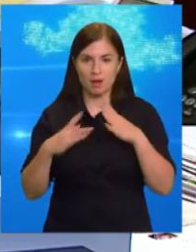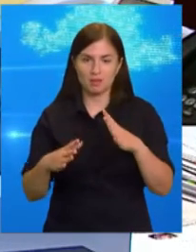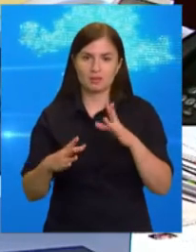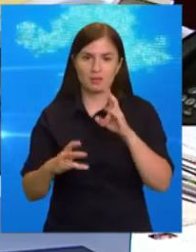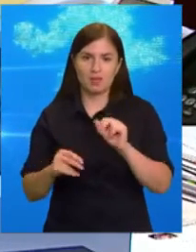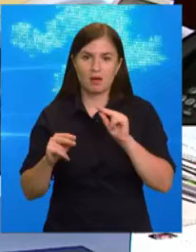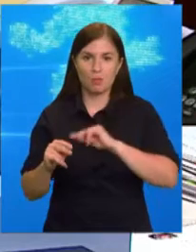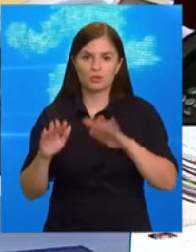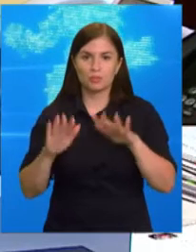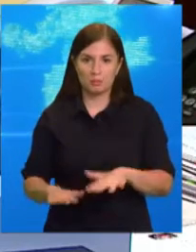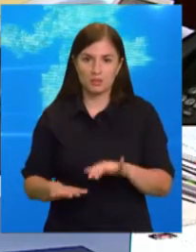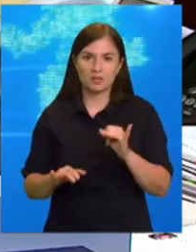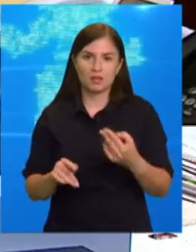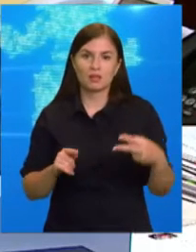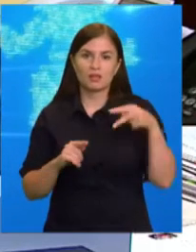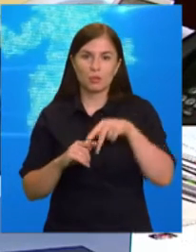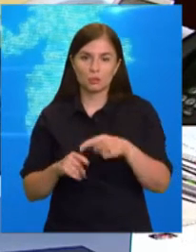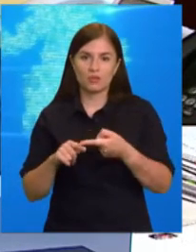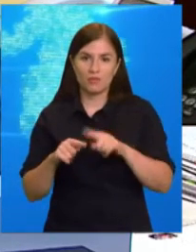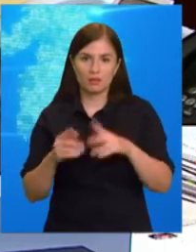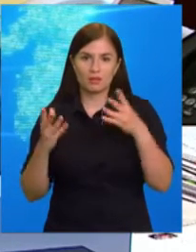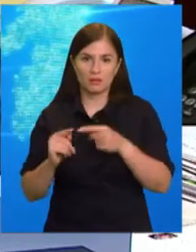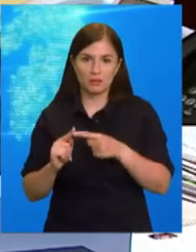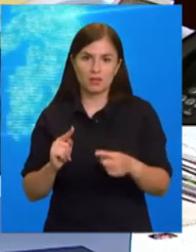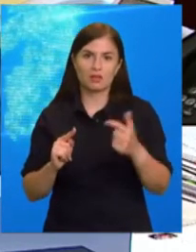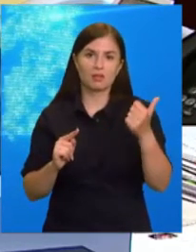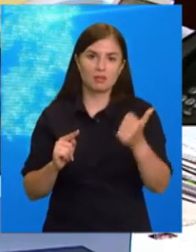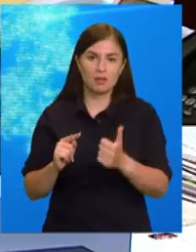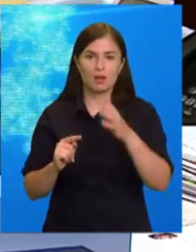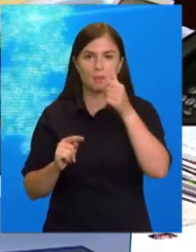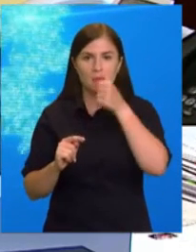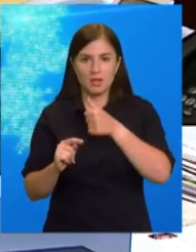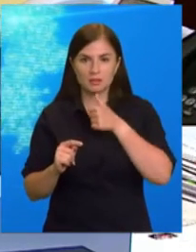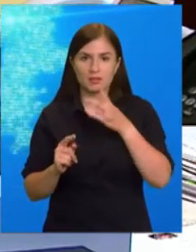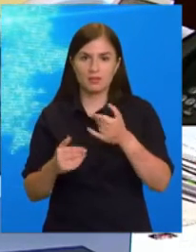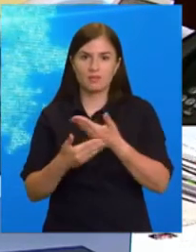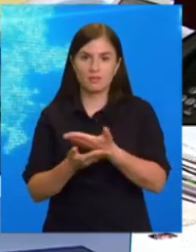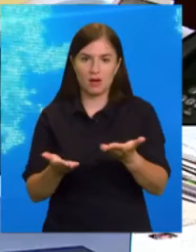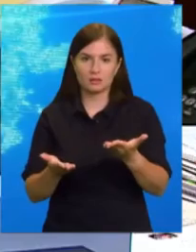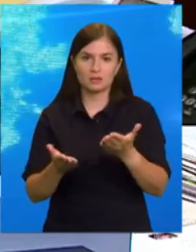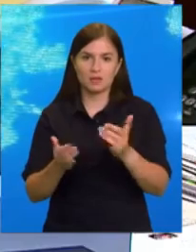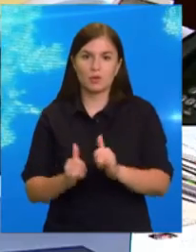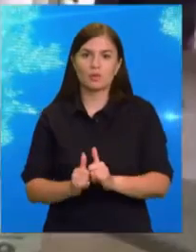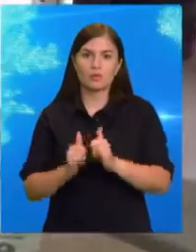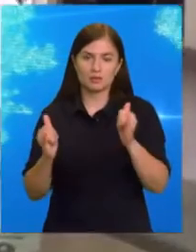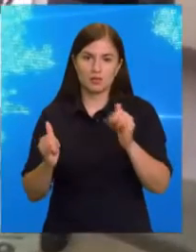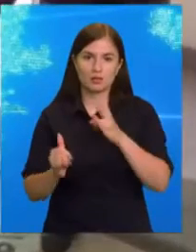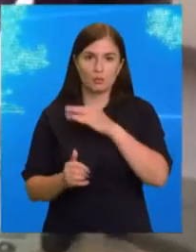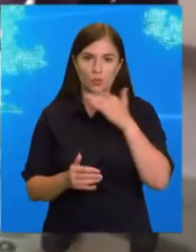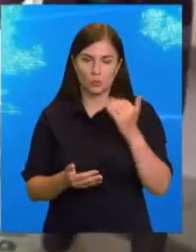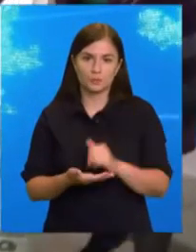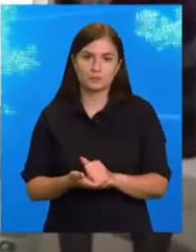и нагрузка в эти дни, недели, месяцы на вас возросла многократно.